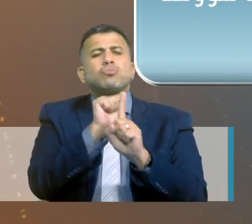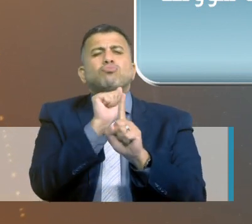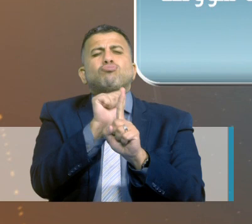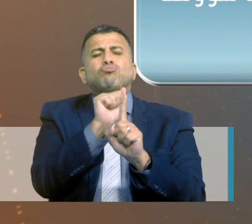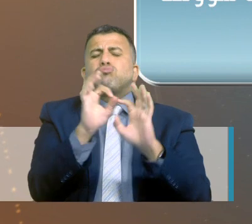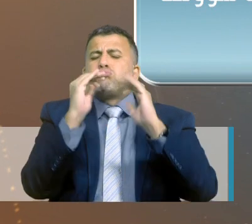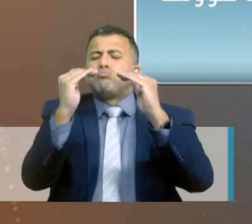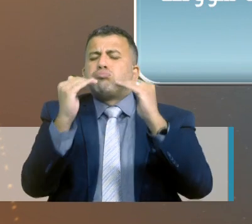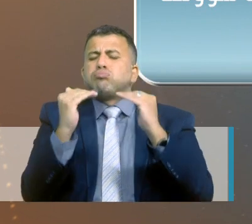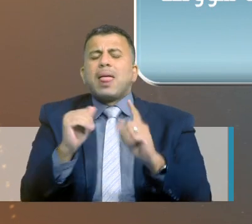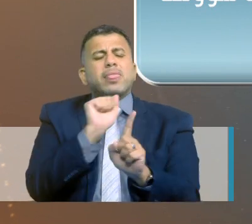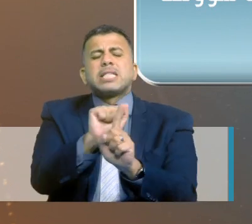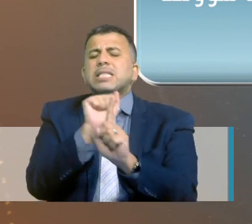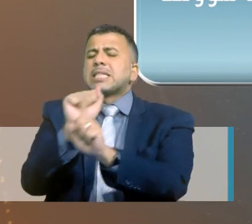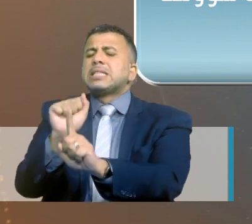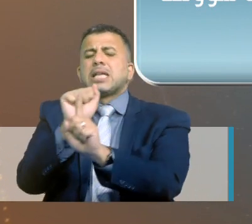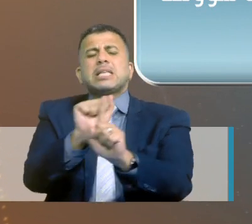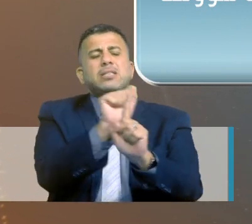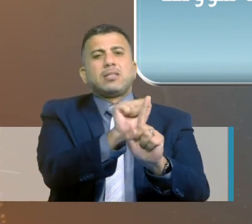محددا اختصاصاته